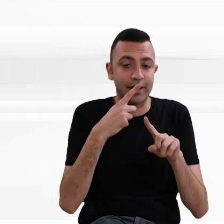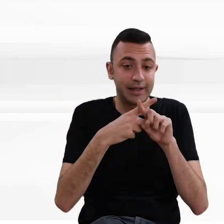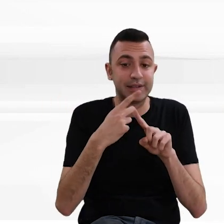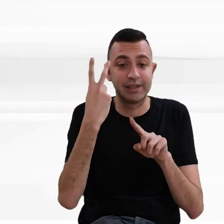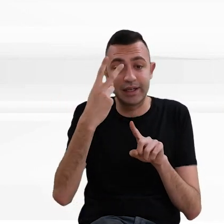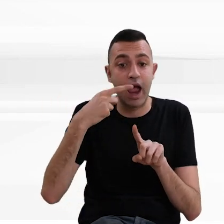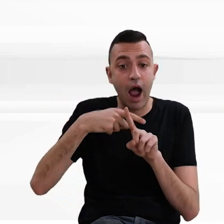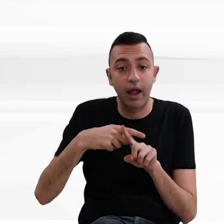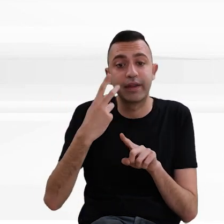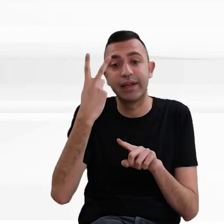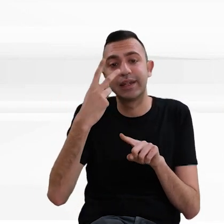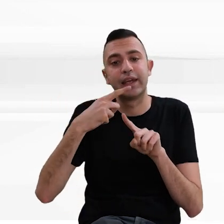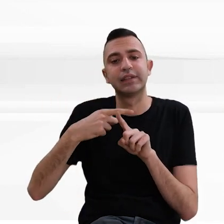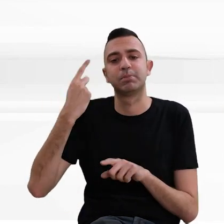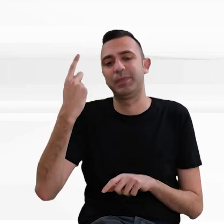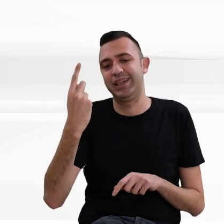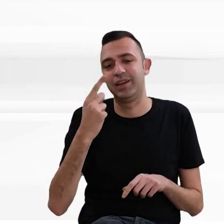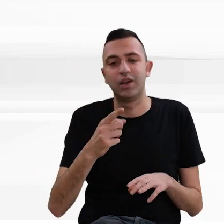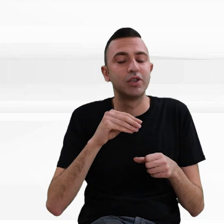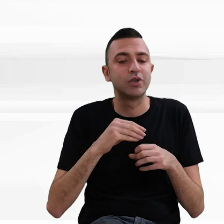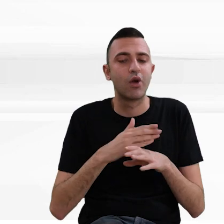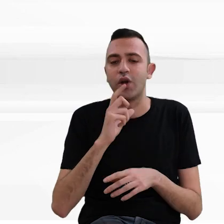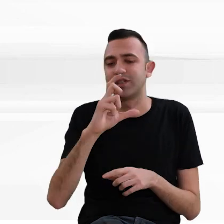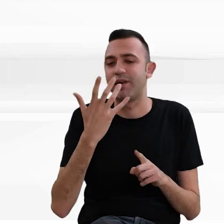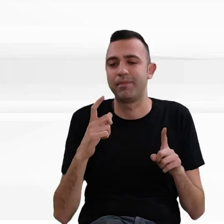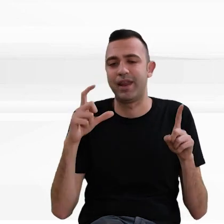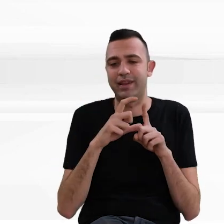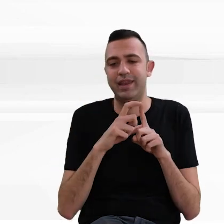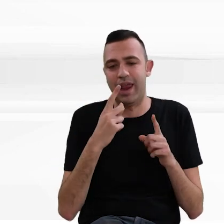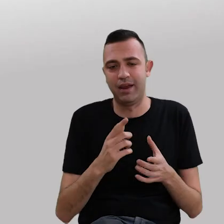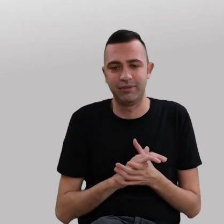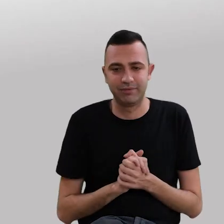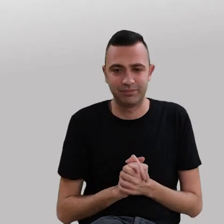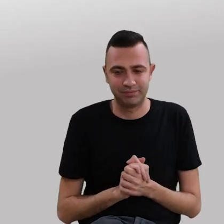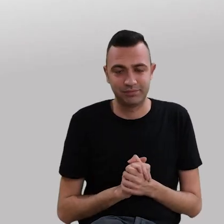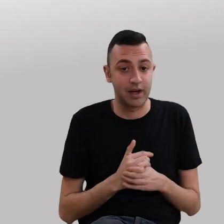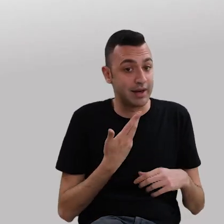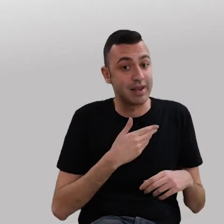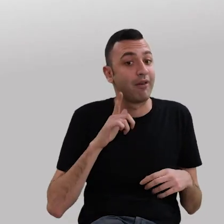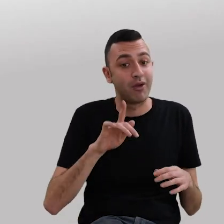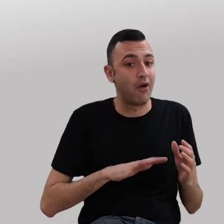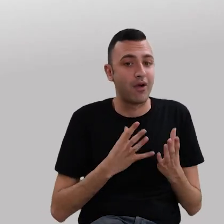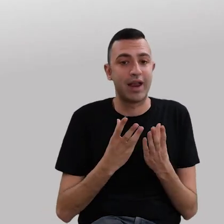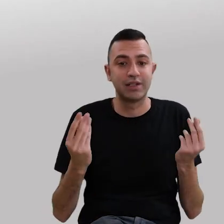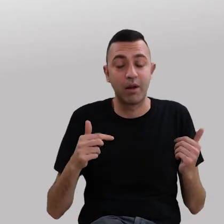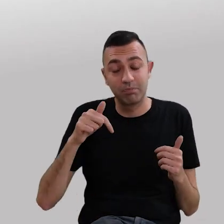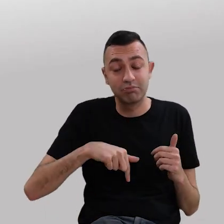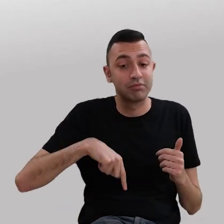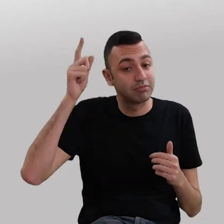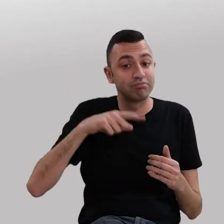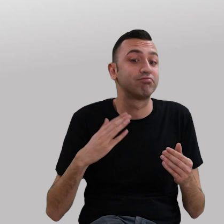x kare artı 2x artı bilmiş Yani doğru cevabınız de seçilmiş sevgili öğrenciler